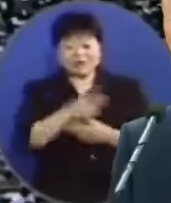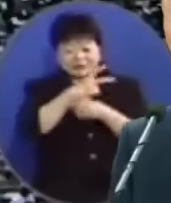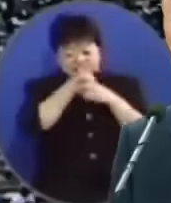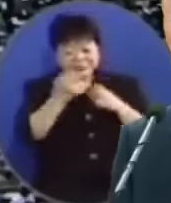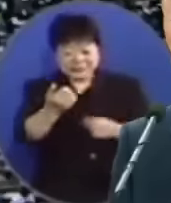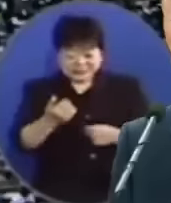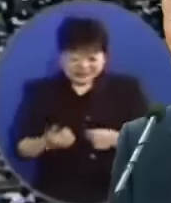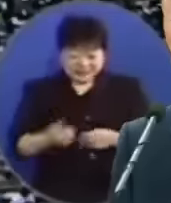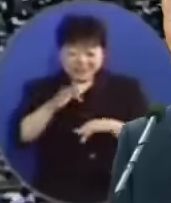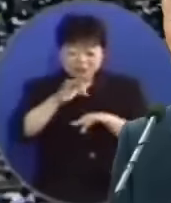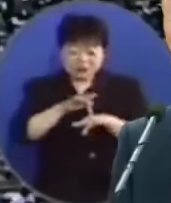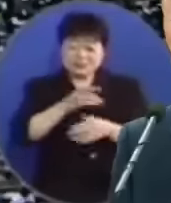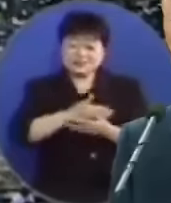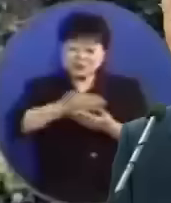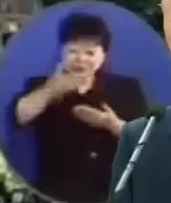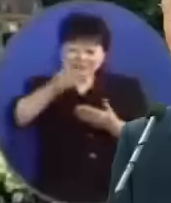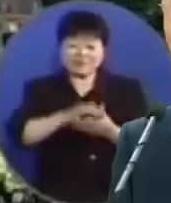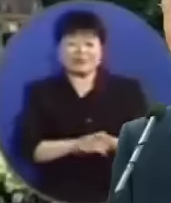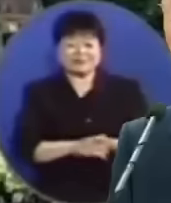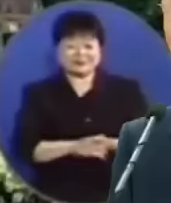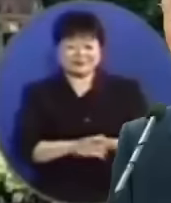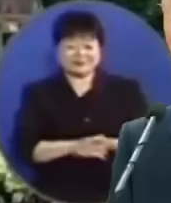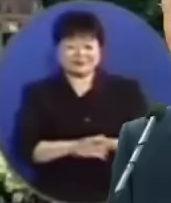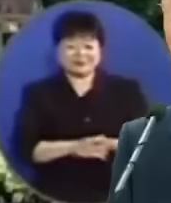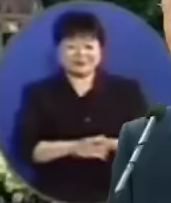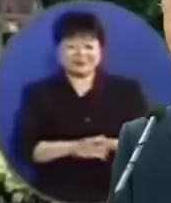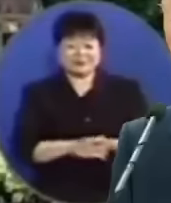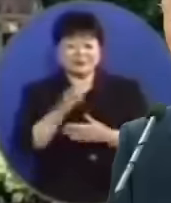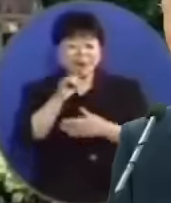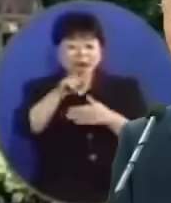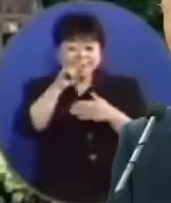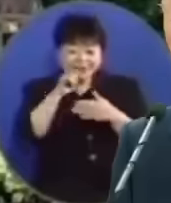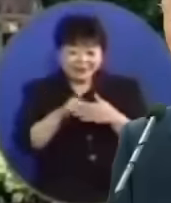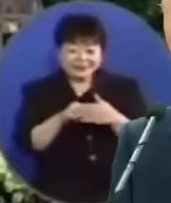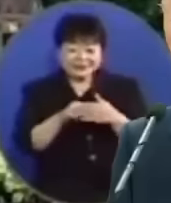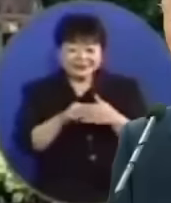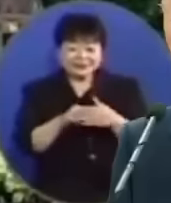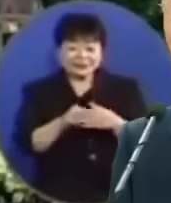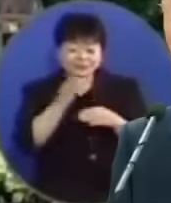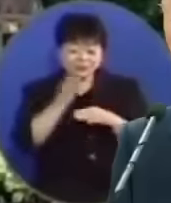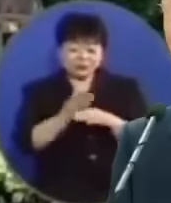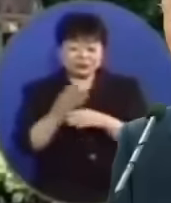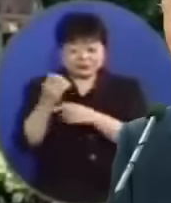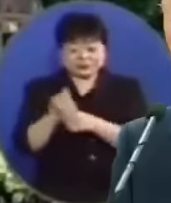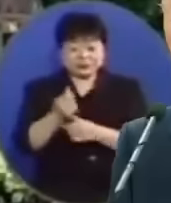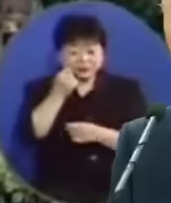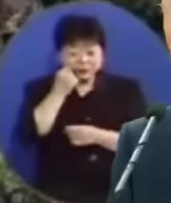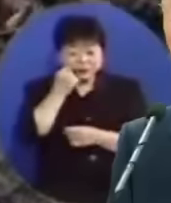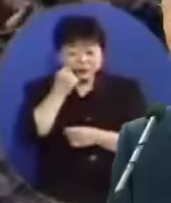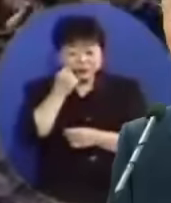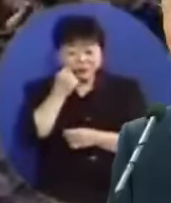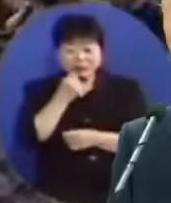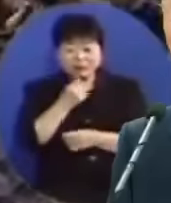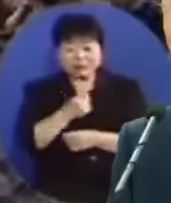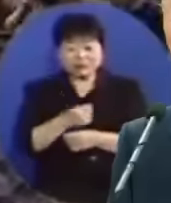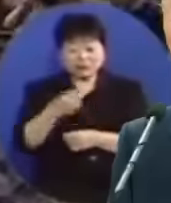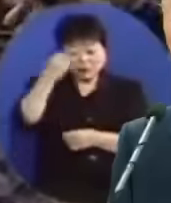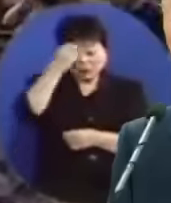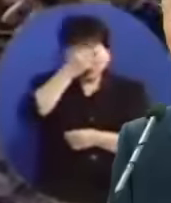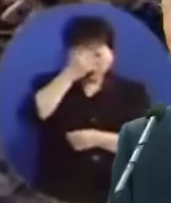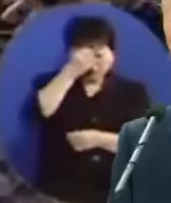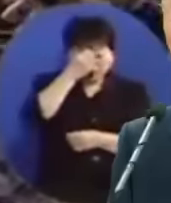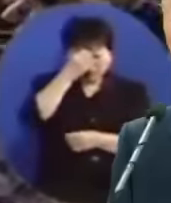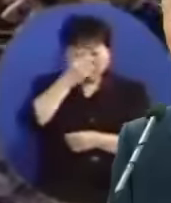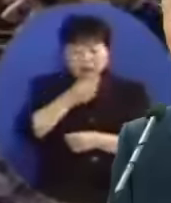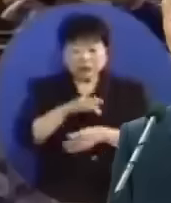잠자리에 들어갈 때도 귀신 쫓아내고 마음에 중심을 잡지 못하고 어지러울 때 어느